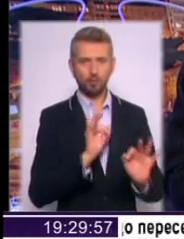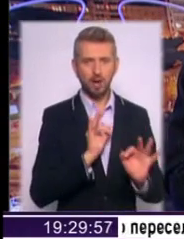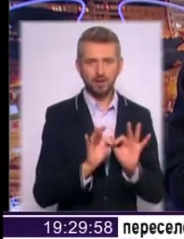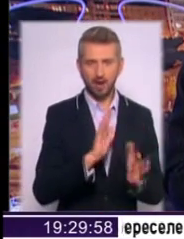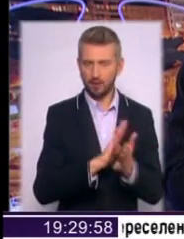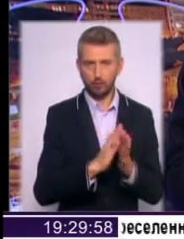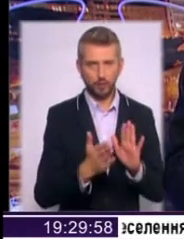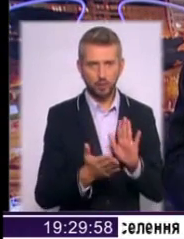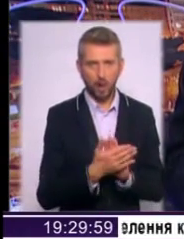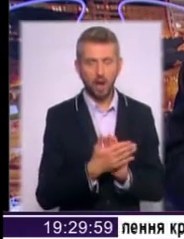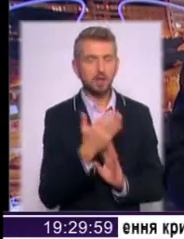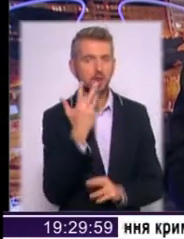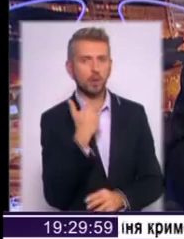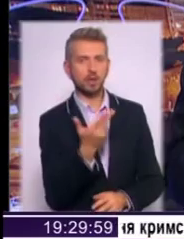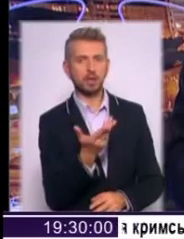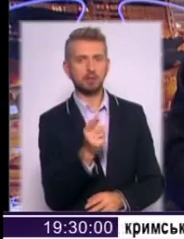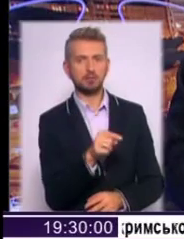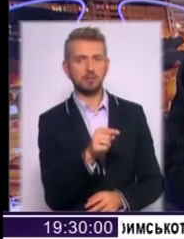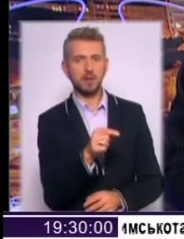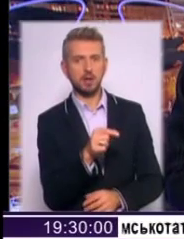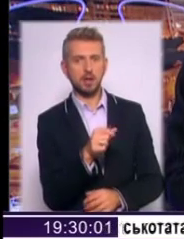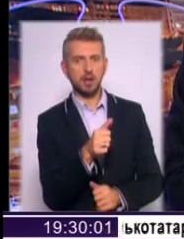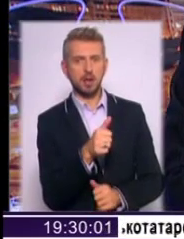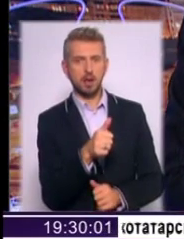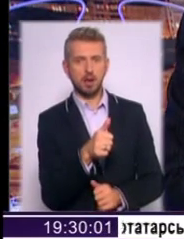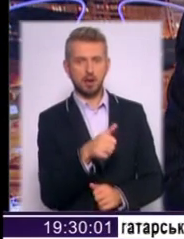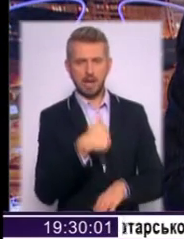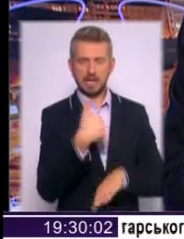ситуації, коли там лідера Росії